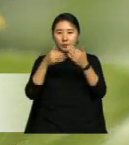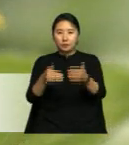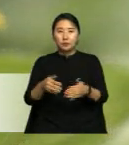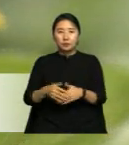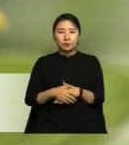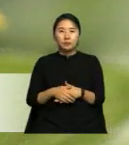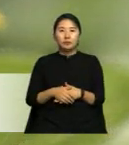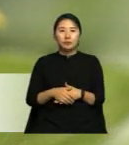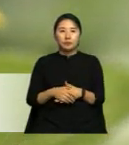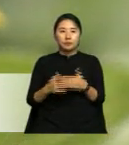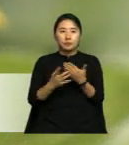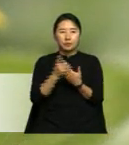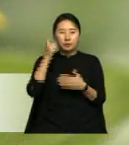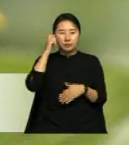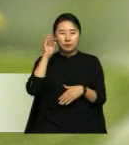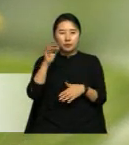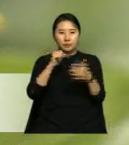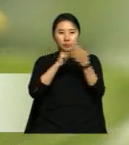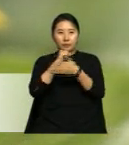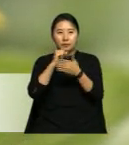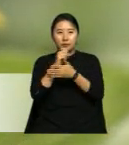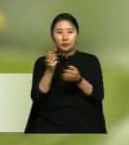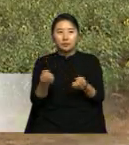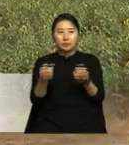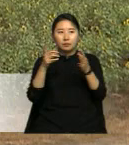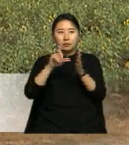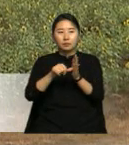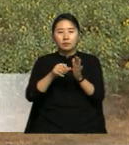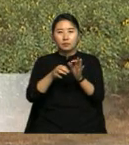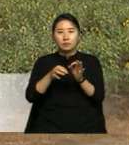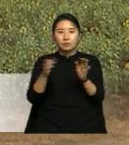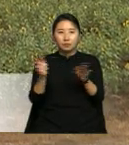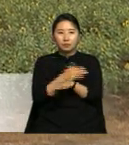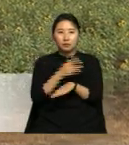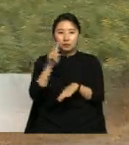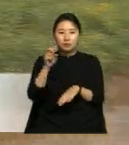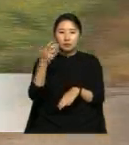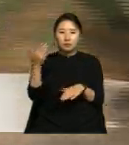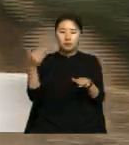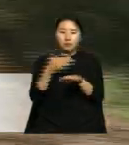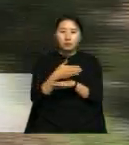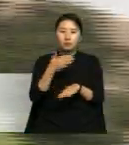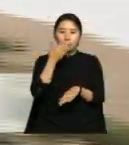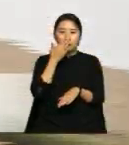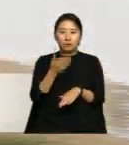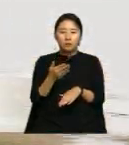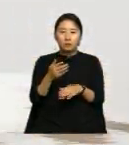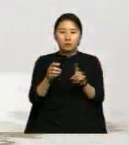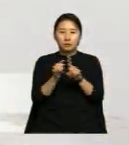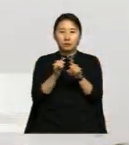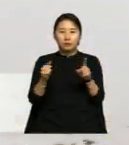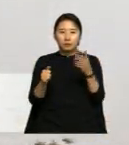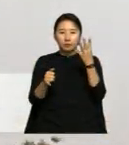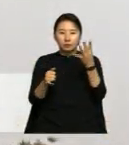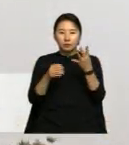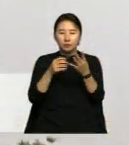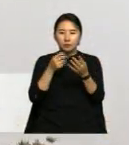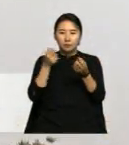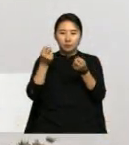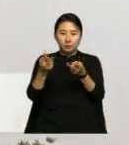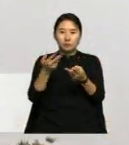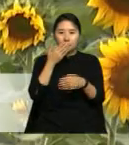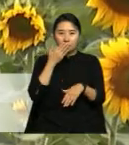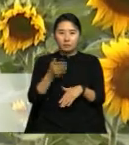예정입니다 통일 바라기 사진 공모전은 축제기간 부터 다음달 29일까지 진행되며 1인당 4점 씩 출품이